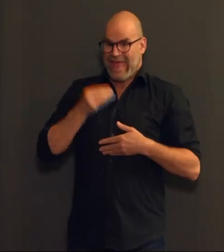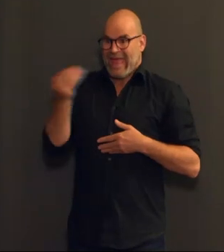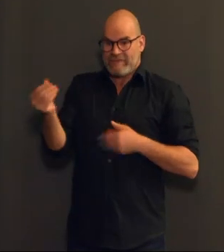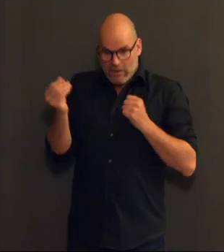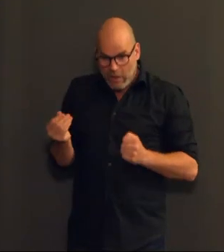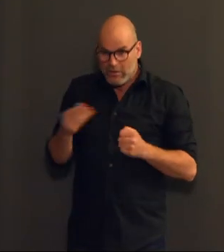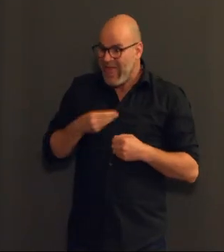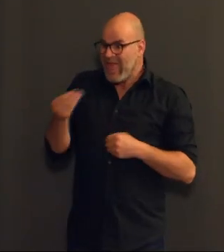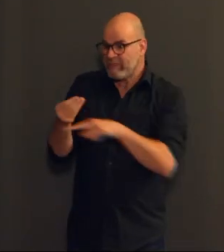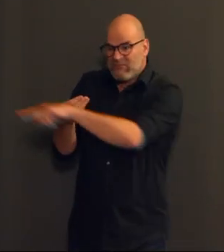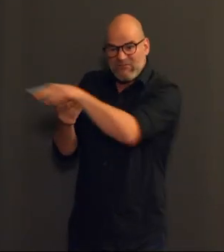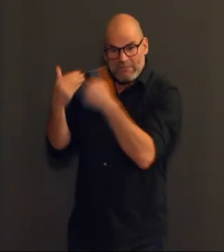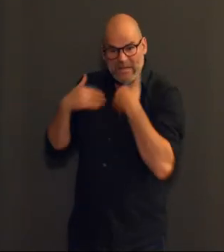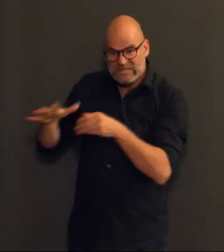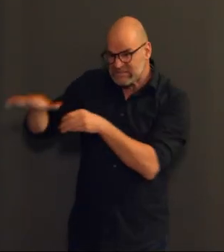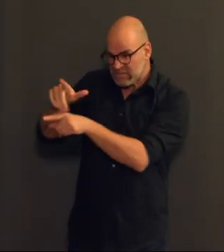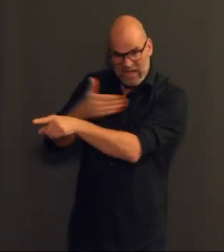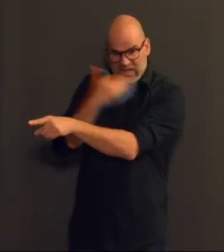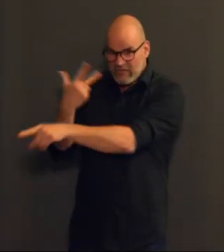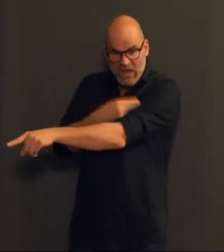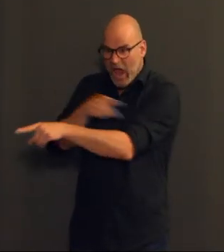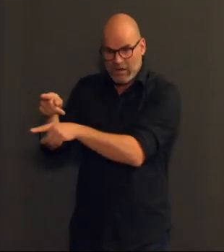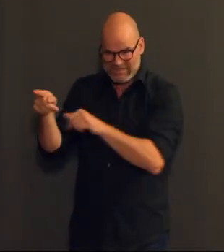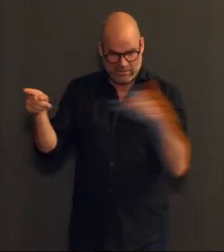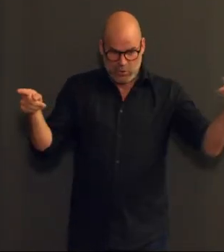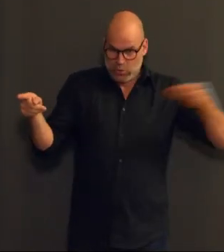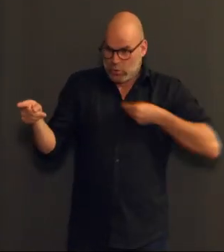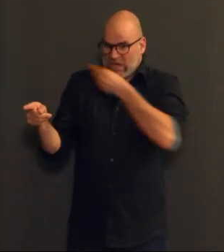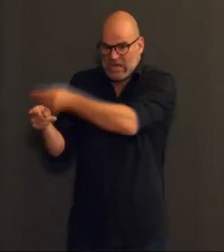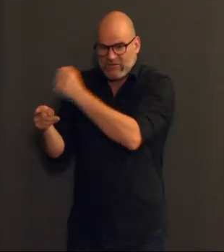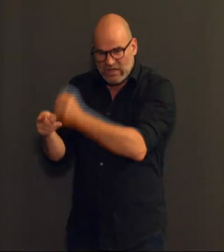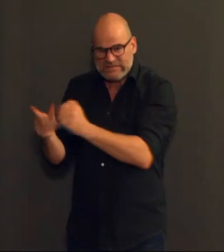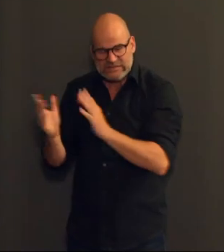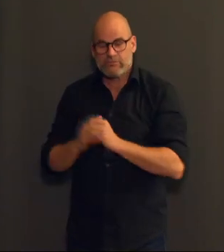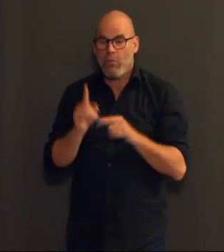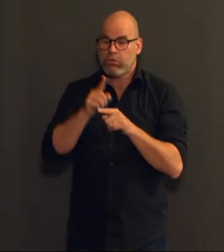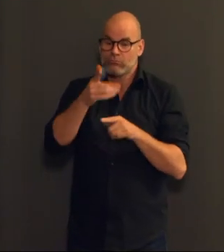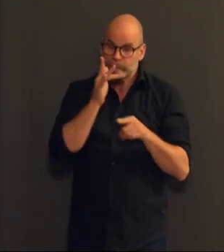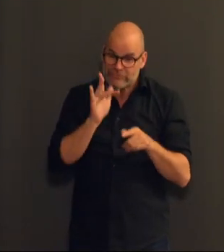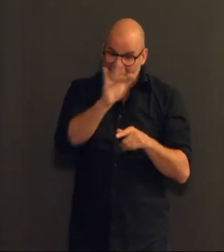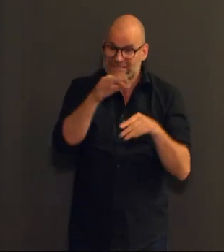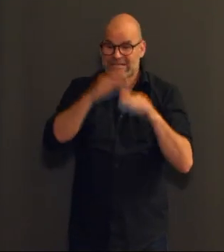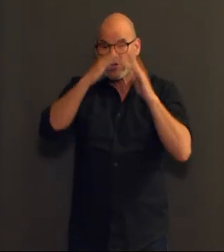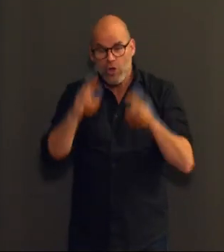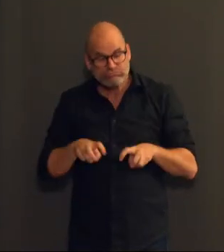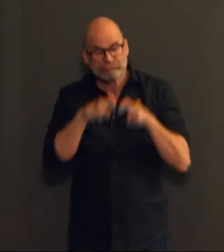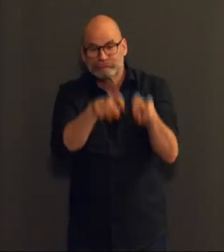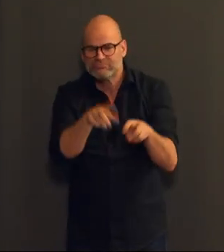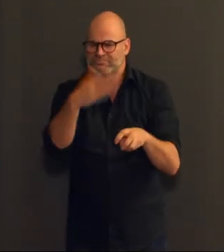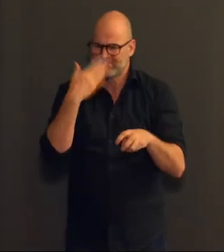dus altijd een mondmasker als je bijvoorbeeld iemand in het ziekenhuis gaat bezoeken. En respecteer ook de andere veiligheidsmaatregelen.